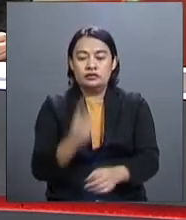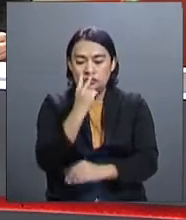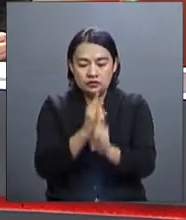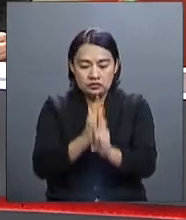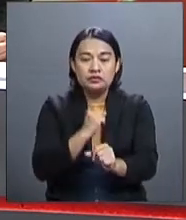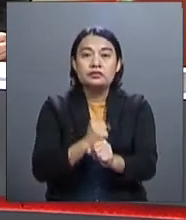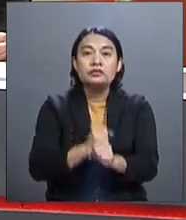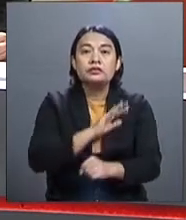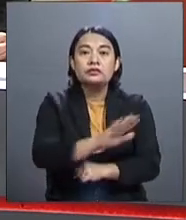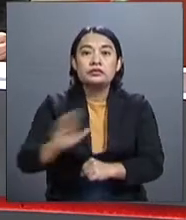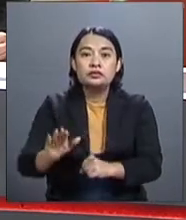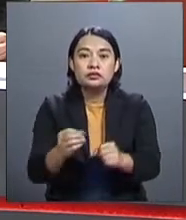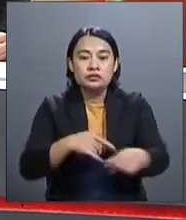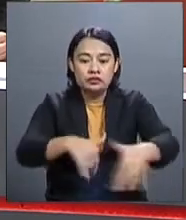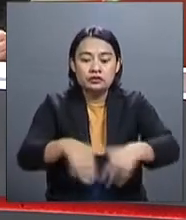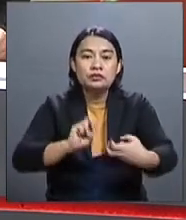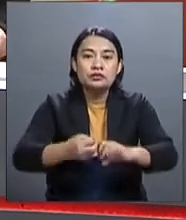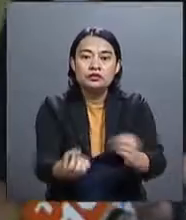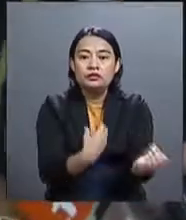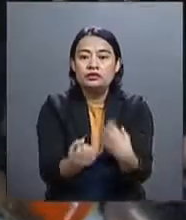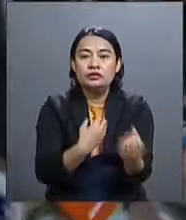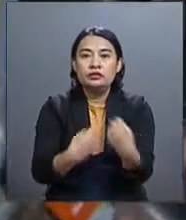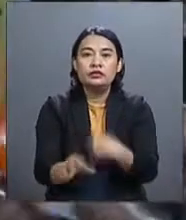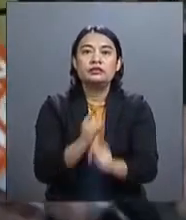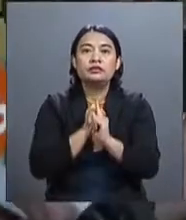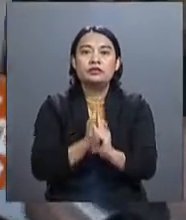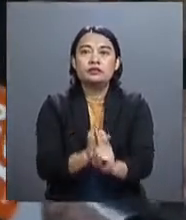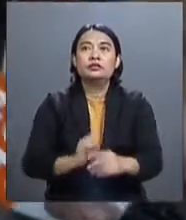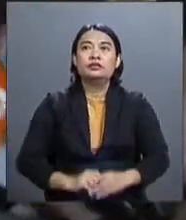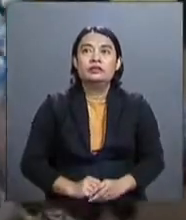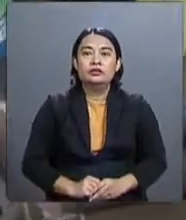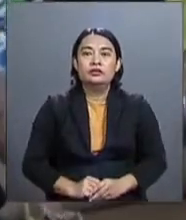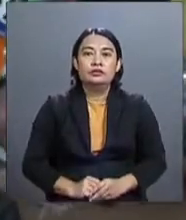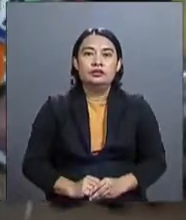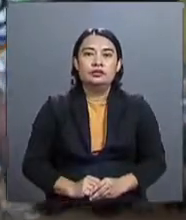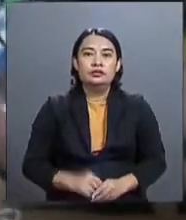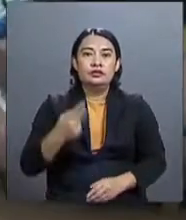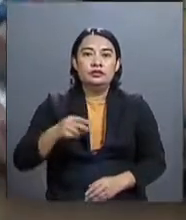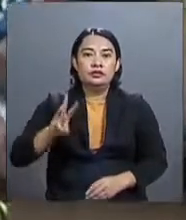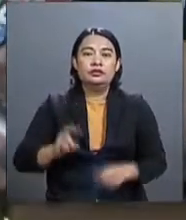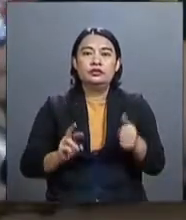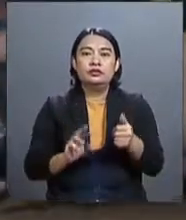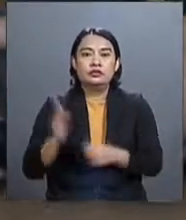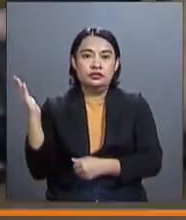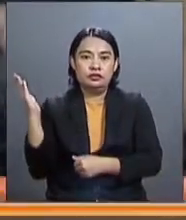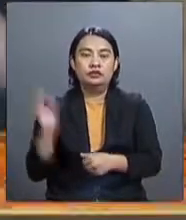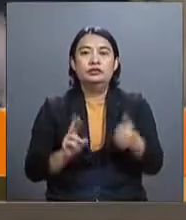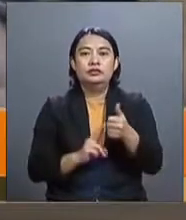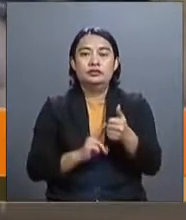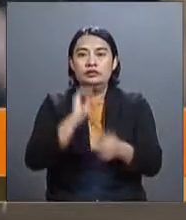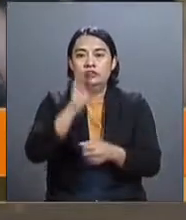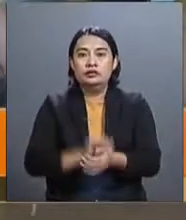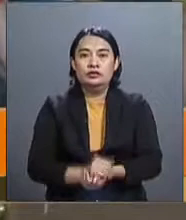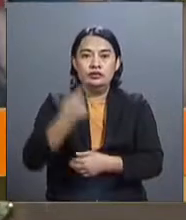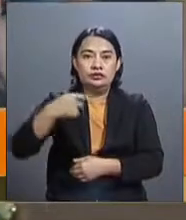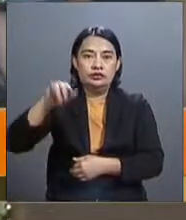านและรับฟังปัญหาของประชาชนค่ะพลเอกประวิตรวงษ์สุวรรณย้ำว่าพลเอกประยุทธ์จันทร์โอชานำค